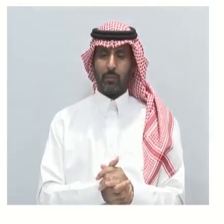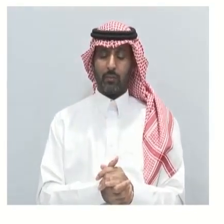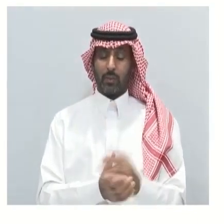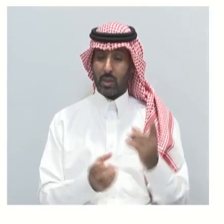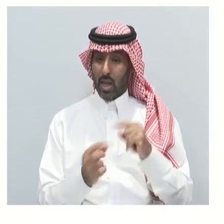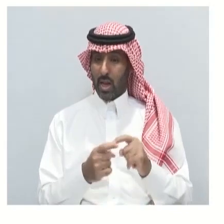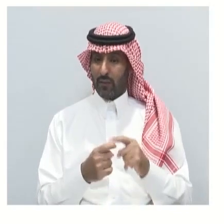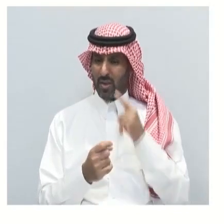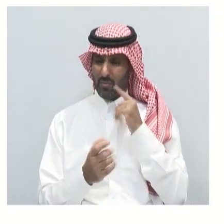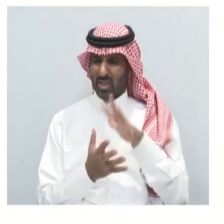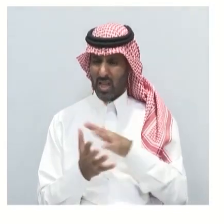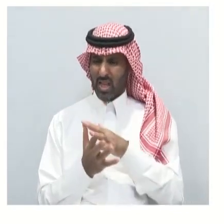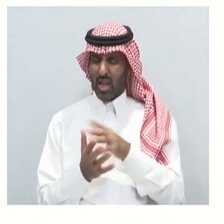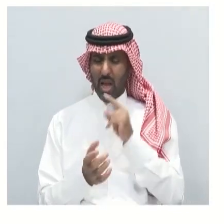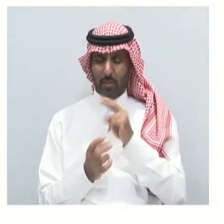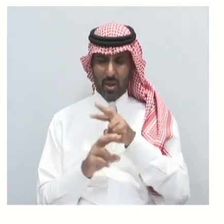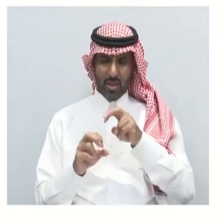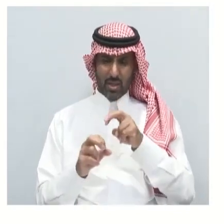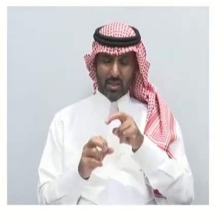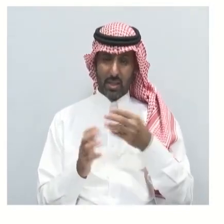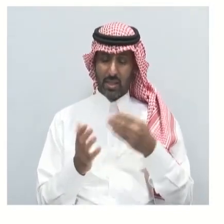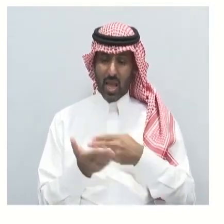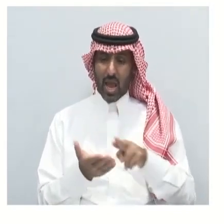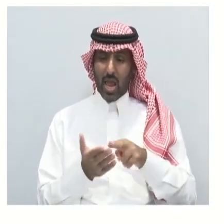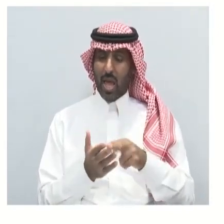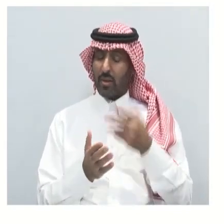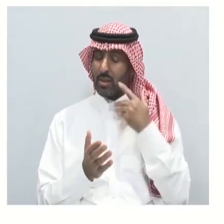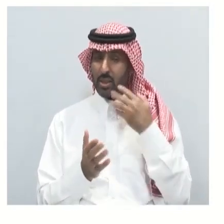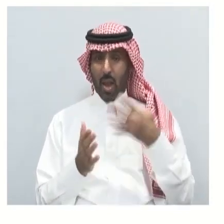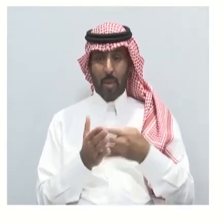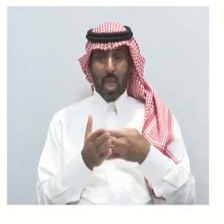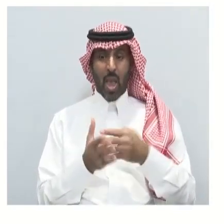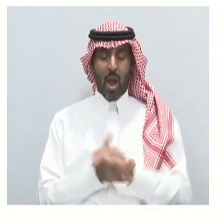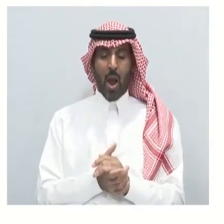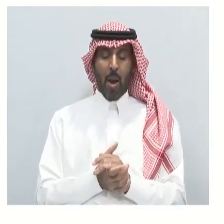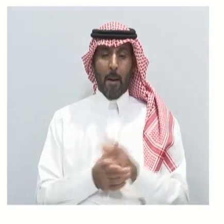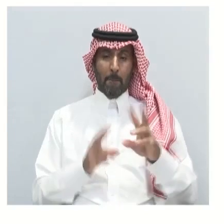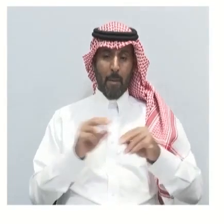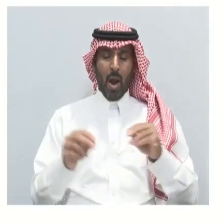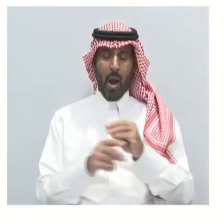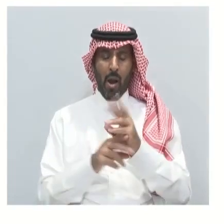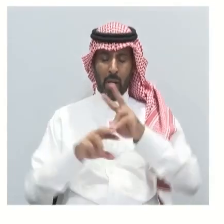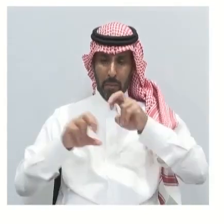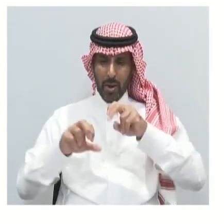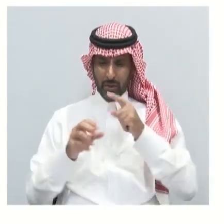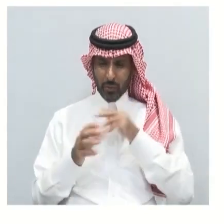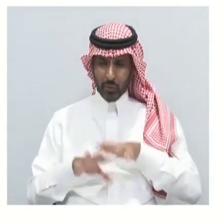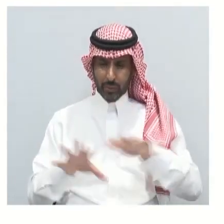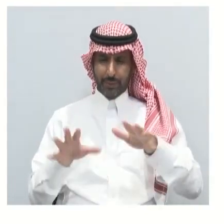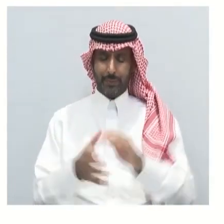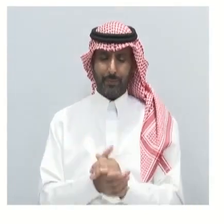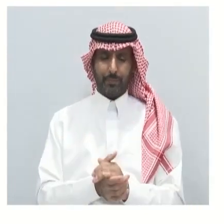تتعلق بمشكله البحث سواء هذه طبعا كانت رسائل جامعيه ام ابحاثا منشوره في مجلات علميه